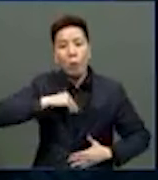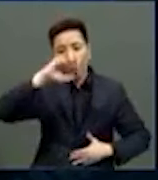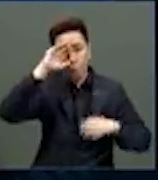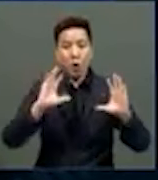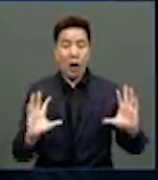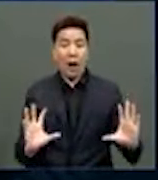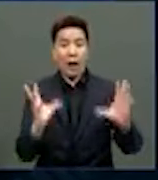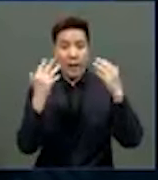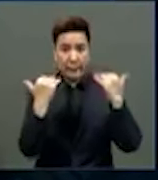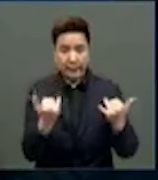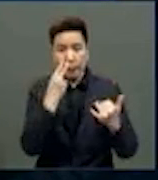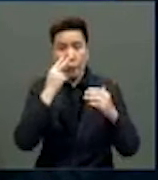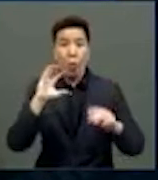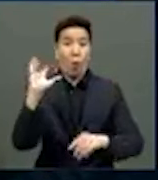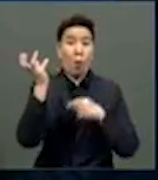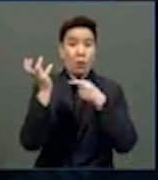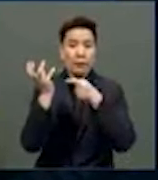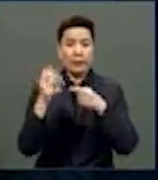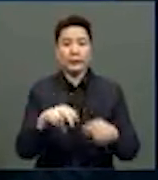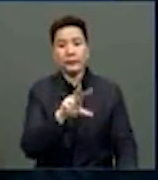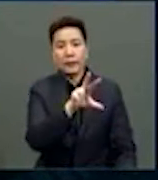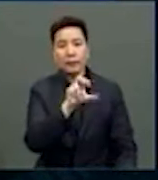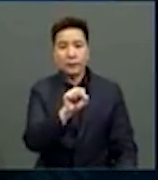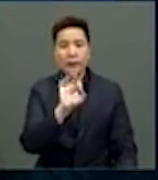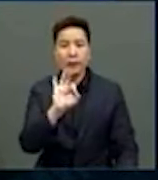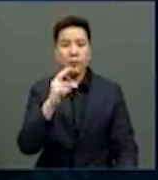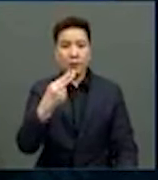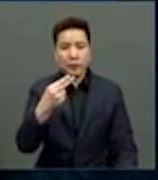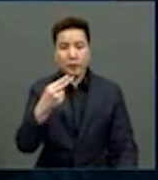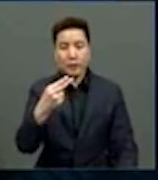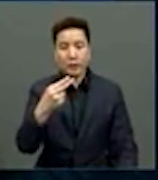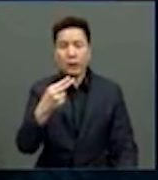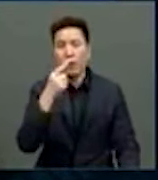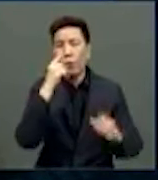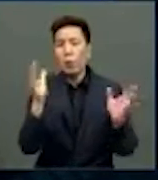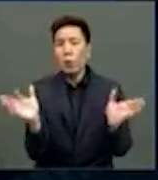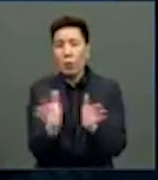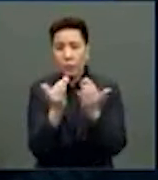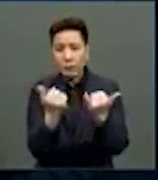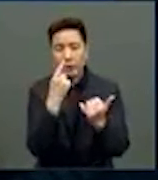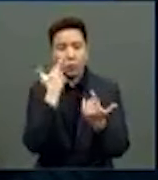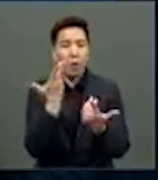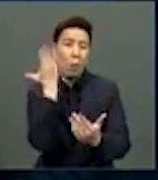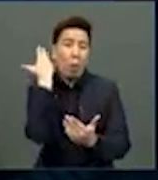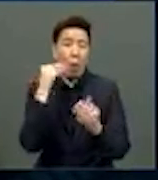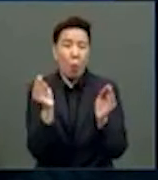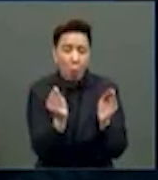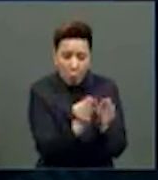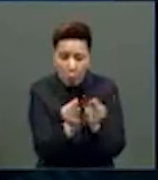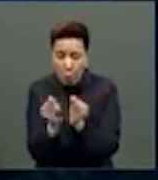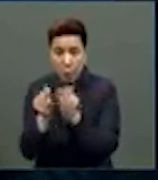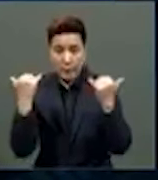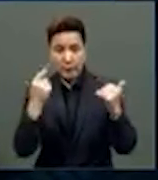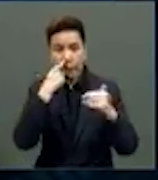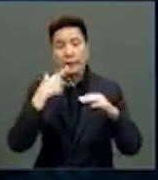ป่วยในตัวเลขของโลกนะคะ390000ศูนย์รวมแล้วเนี่ยและสมทบกับที่หายป่วยก่อนหน้านี้